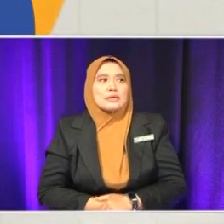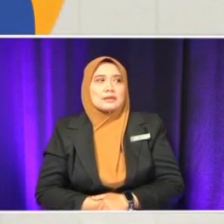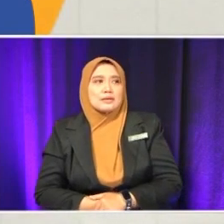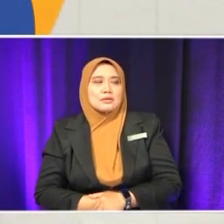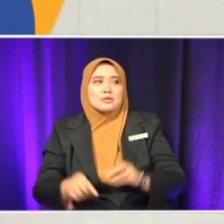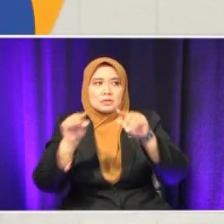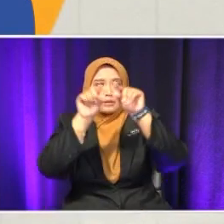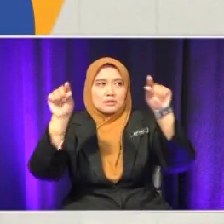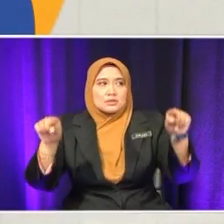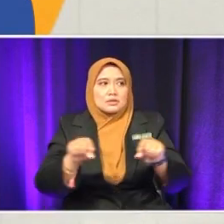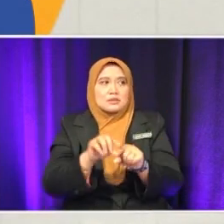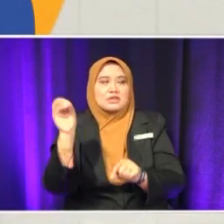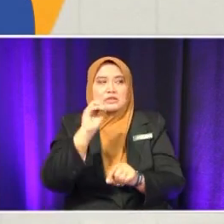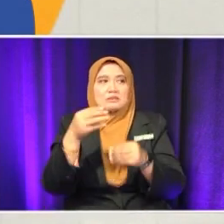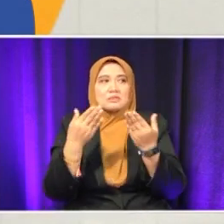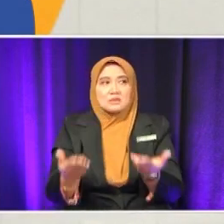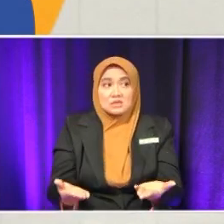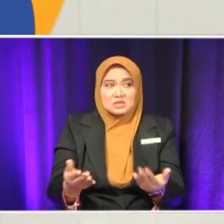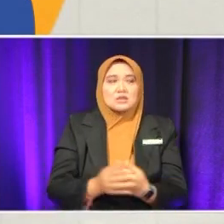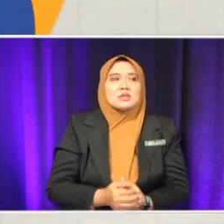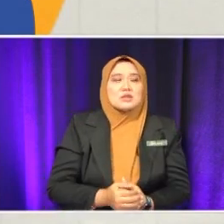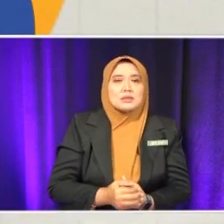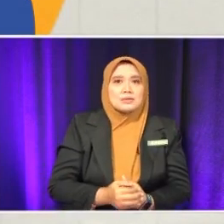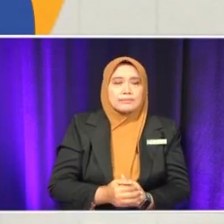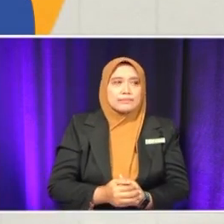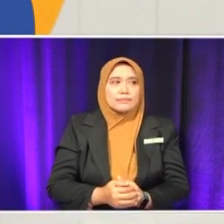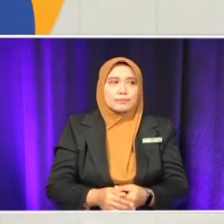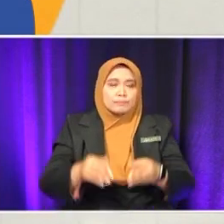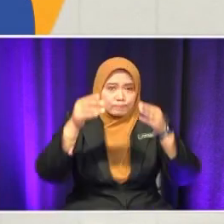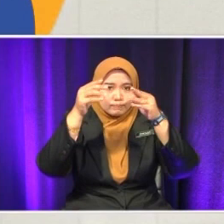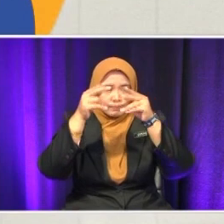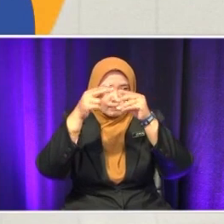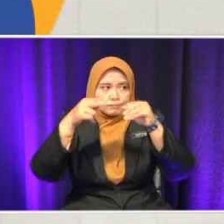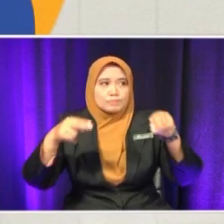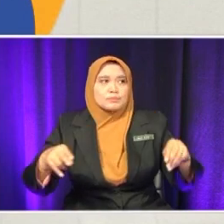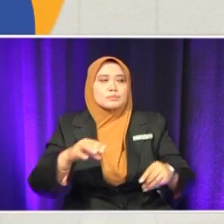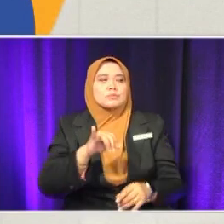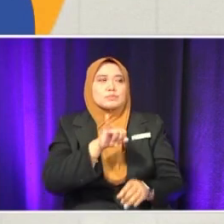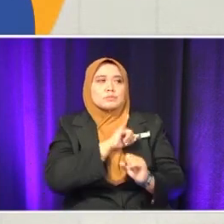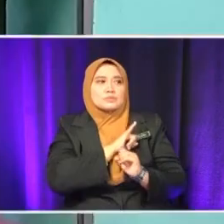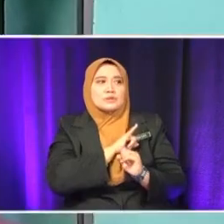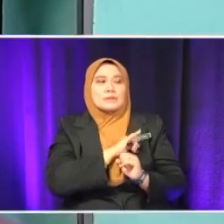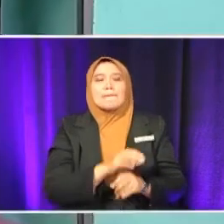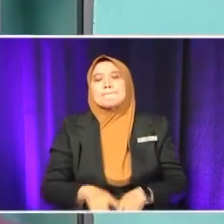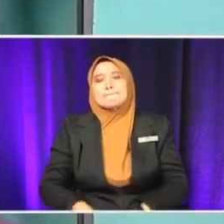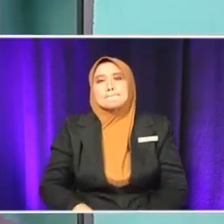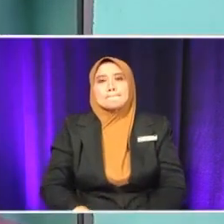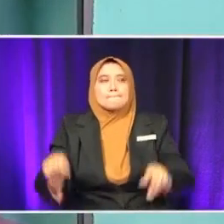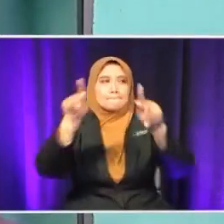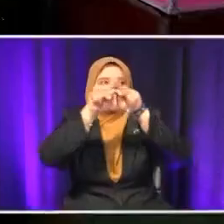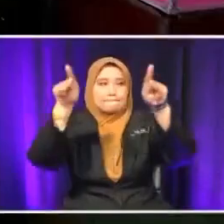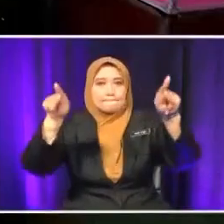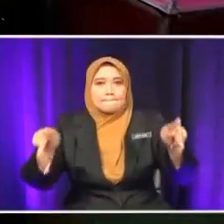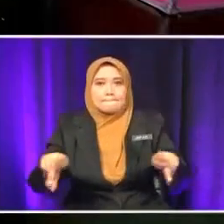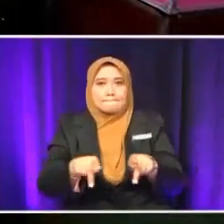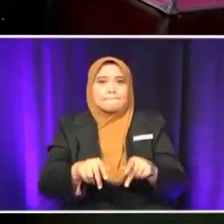peta buih. Macam carta organisasi, kita tiada pemberat dekat graf tersebut. Okey, jadi berapa